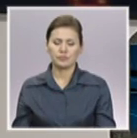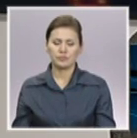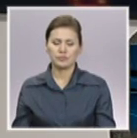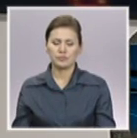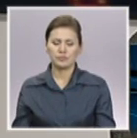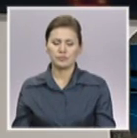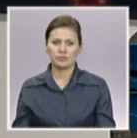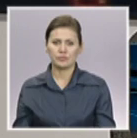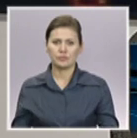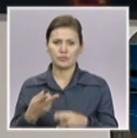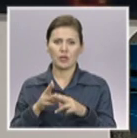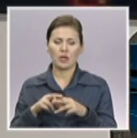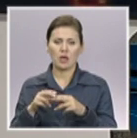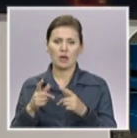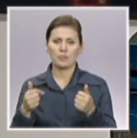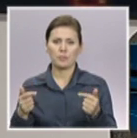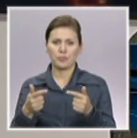данное предприятие